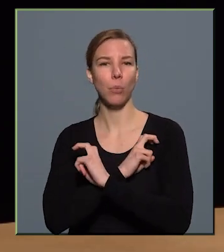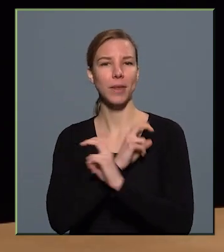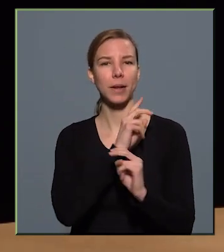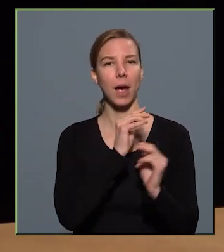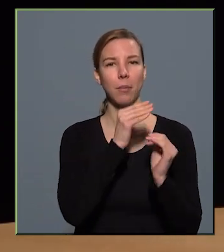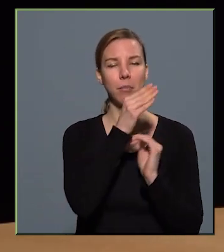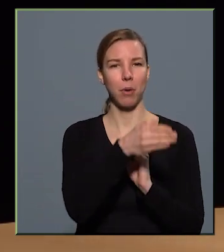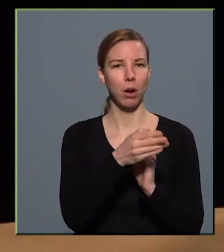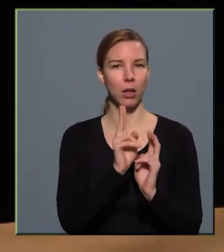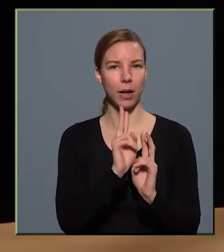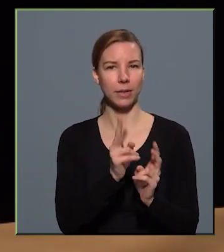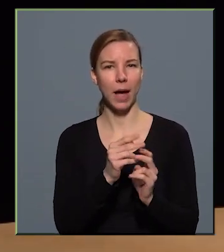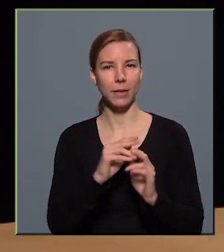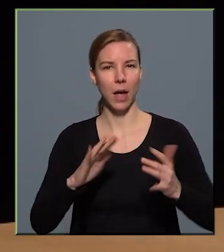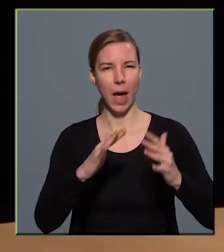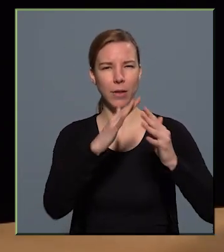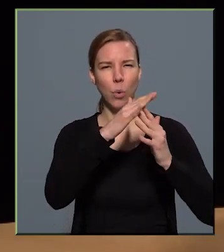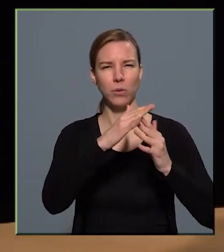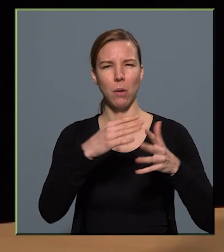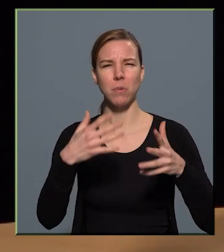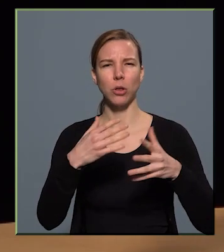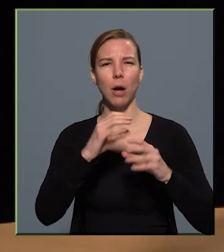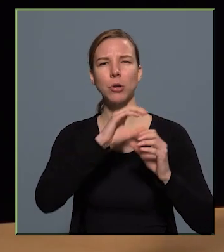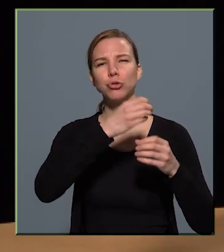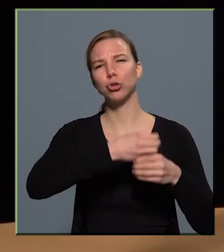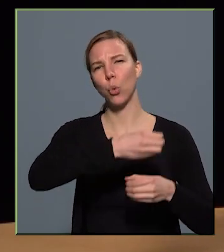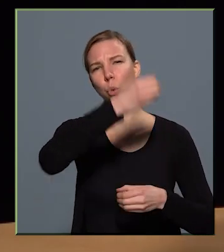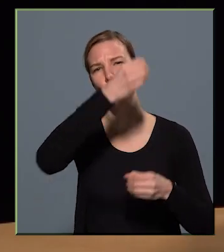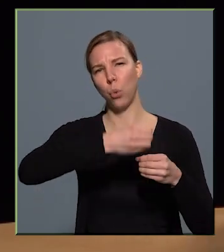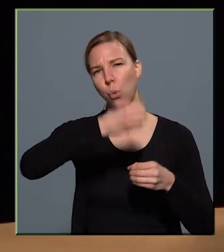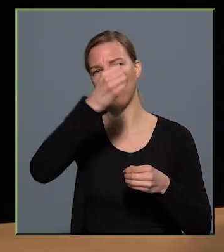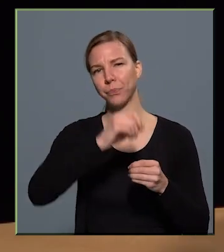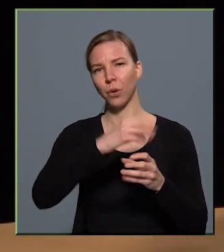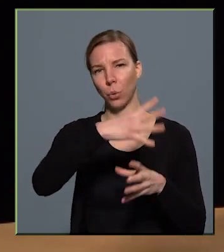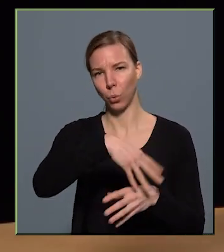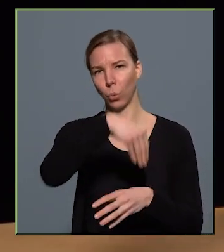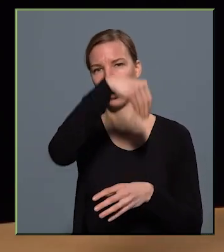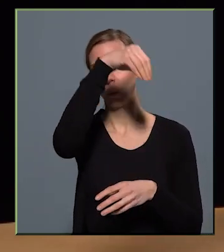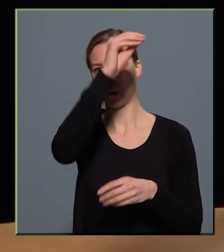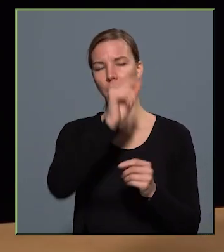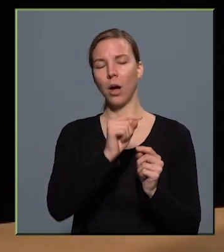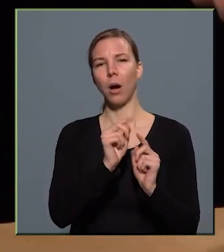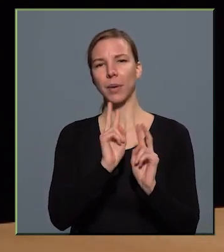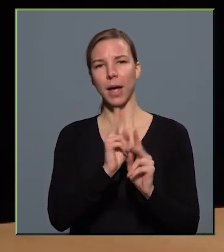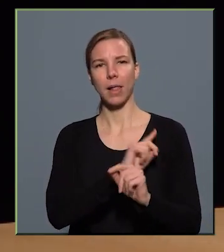akkor láthat a hegyoldalban hatalmas csöveket lejönni, ezek arra szolgálnak, hogy amikor kell az energia, akkor a felső